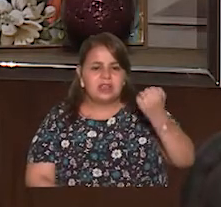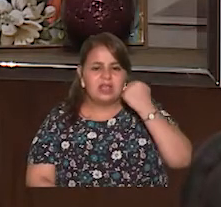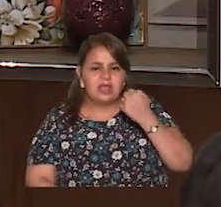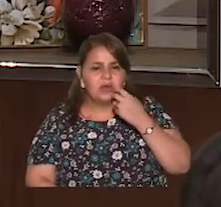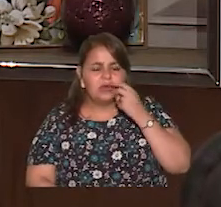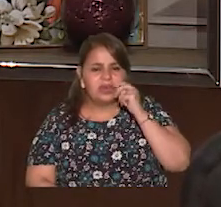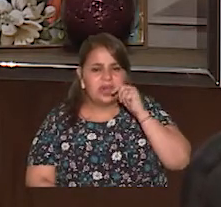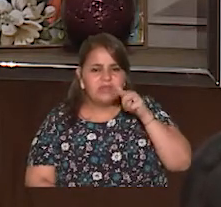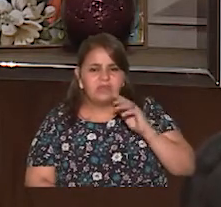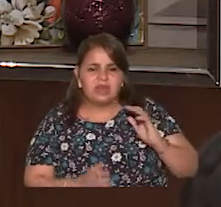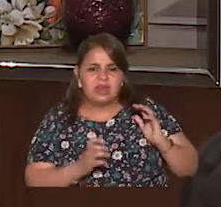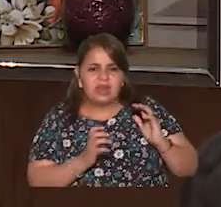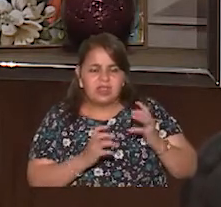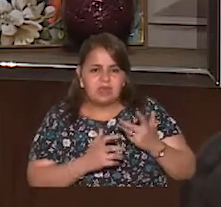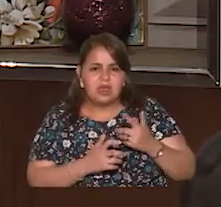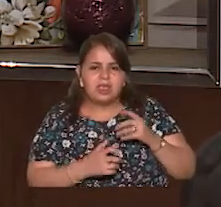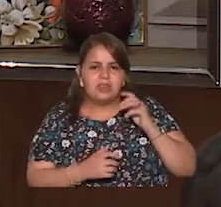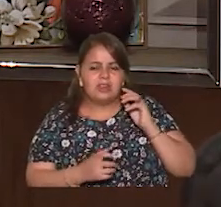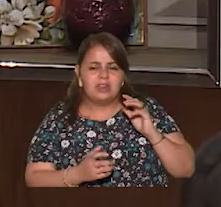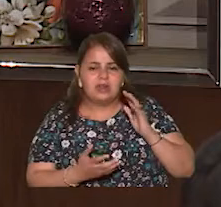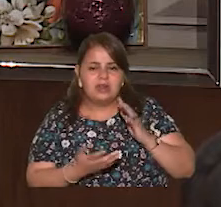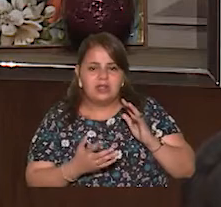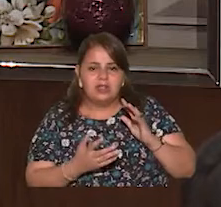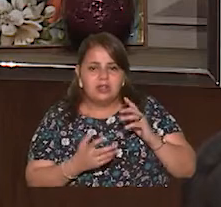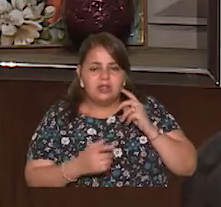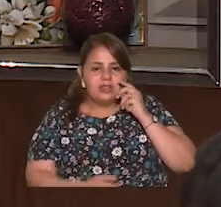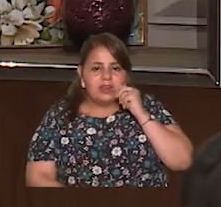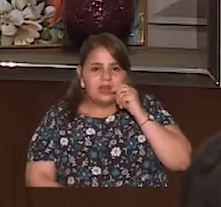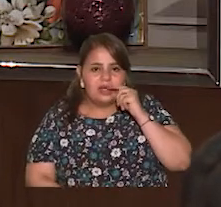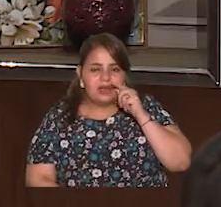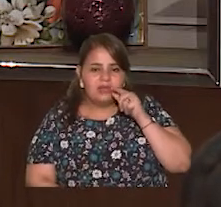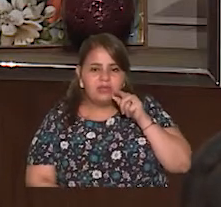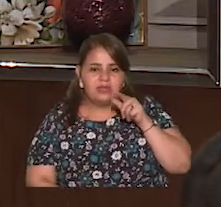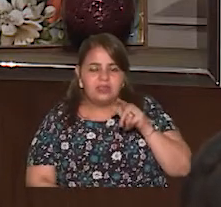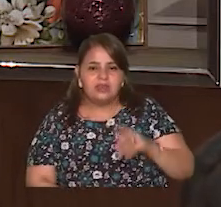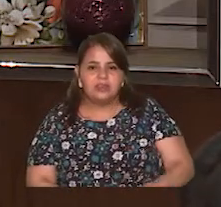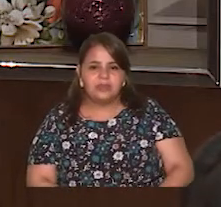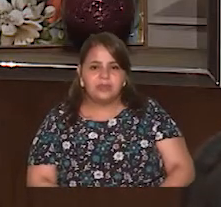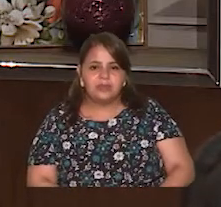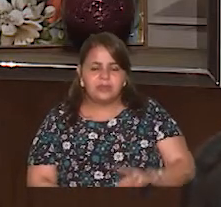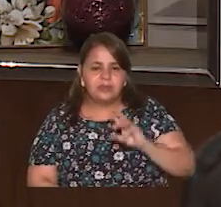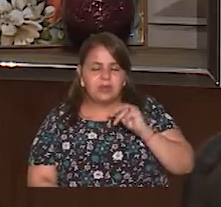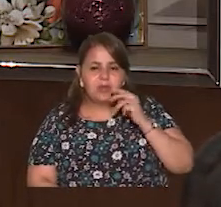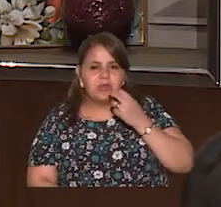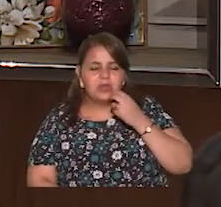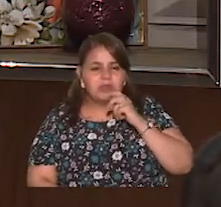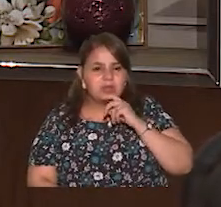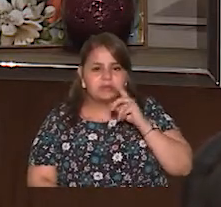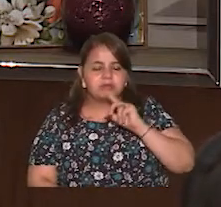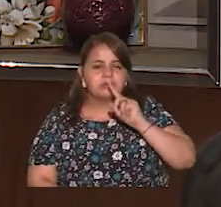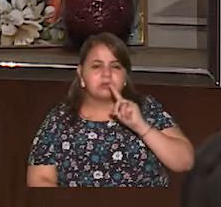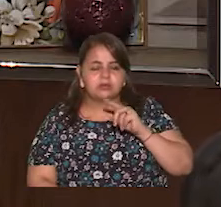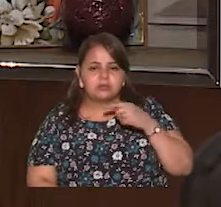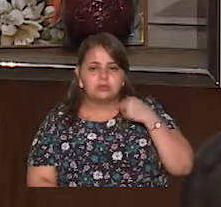رجاله في المواقف، وانا بتكلم طبعا رجاله كصفه مش كذكر او انثى. ازاي